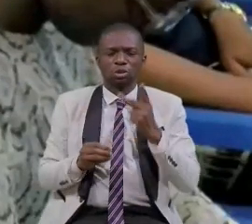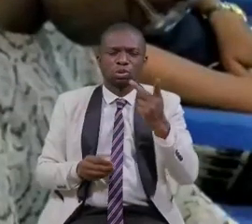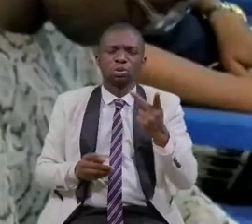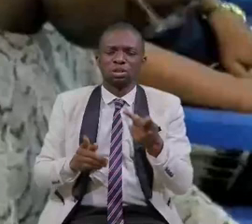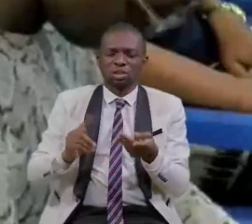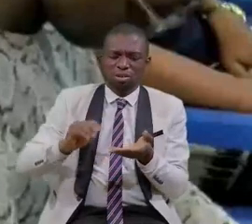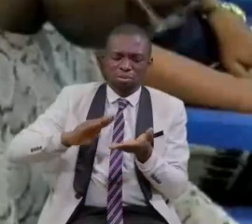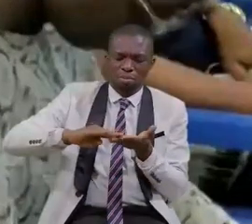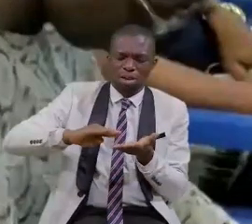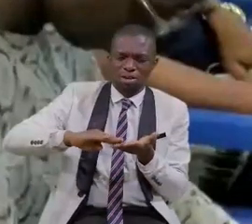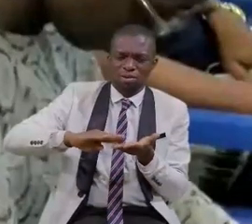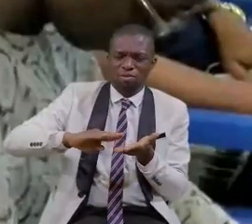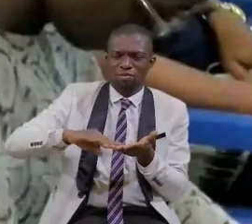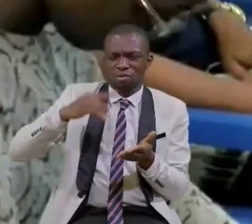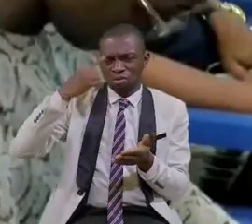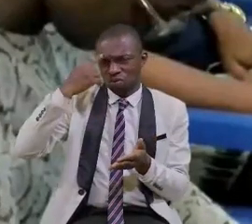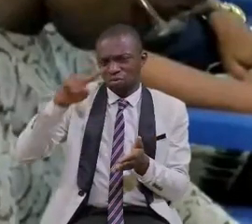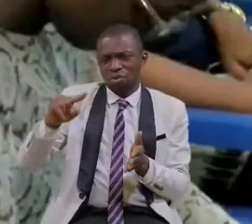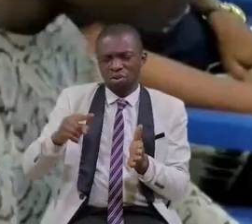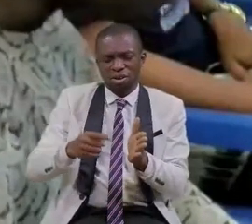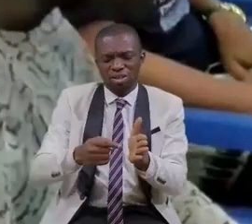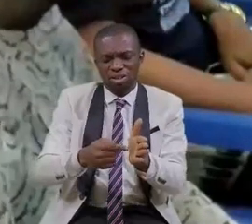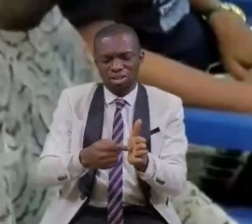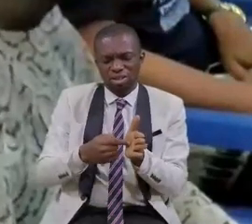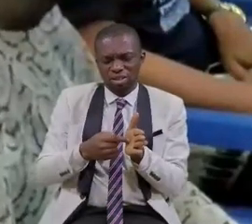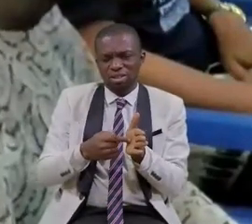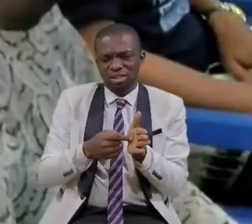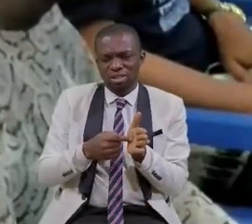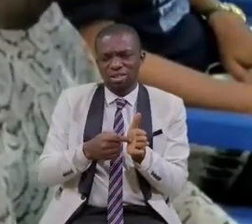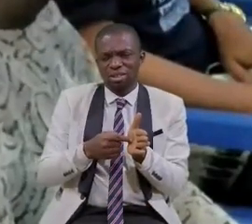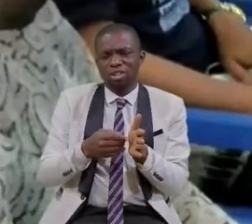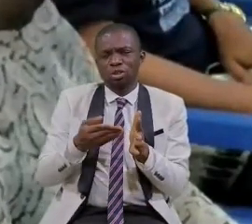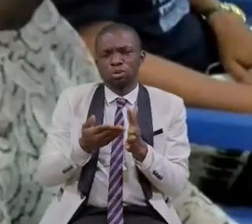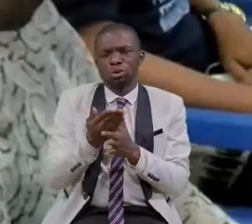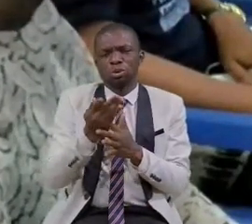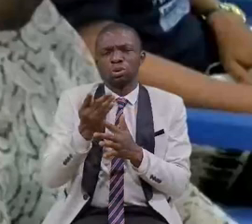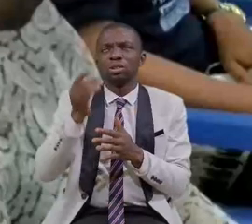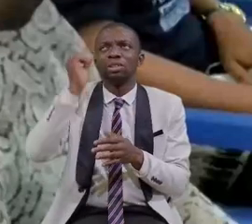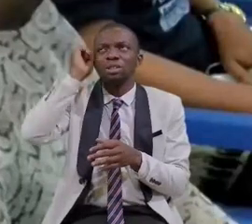le pardon pour les dettes, les offenses. Pour la...